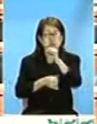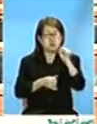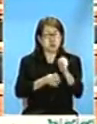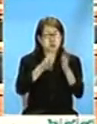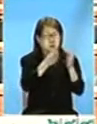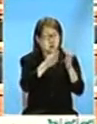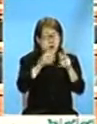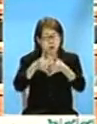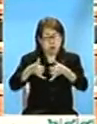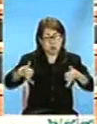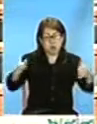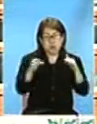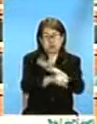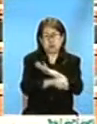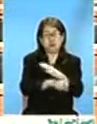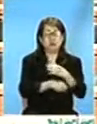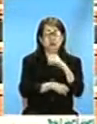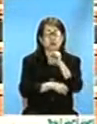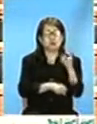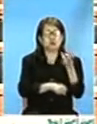ายไม่ไว้วางใจน้อยกว่าเยอะครับ